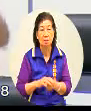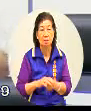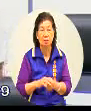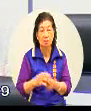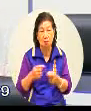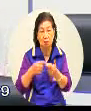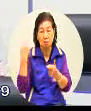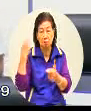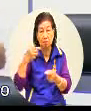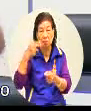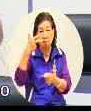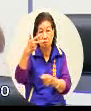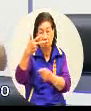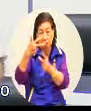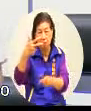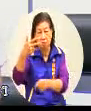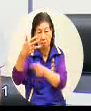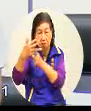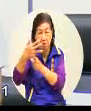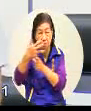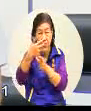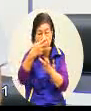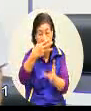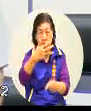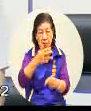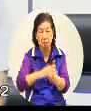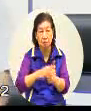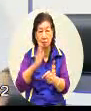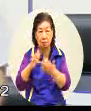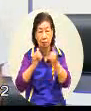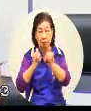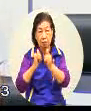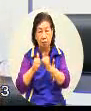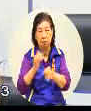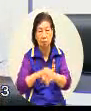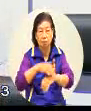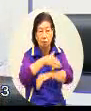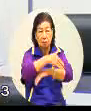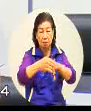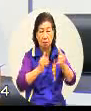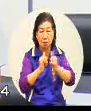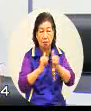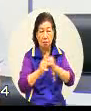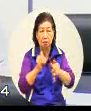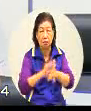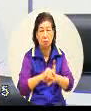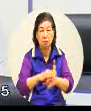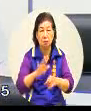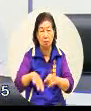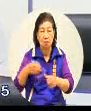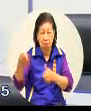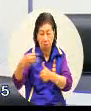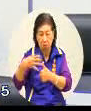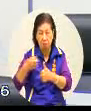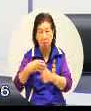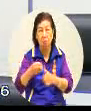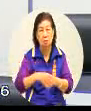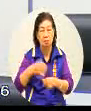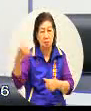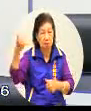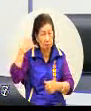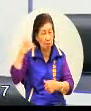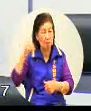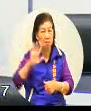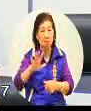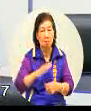旧年的七八月哦，有民众啊，甲乡亲哦，陆续咧，伫甲我反映啊，反映